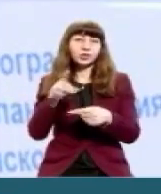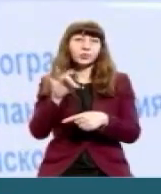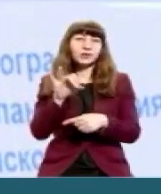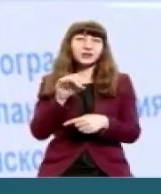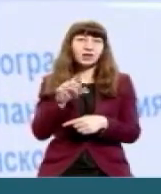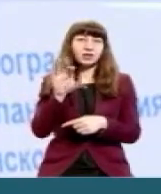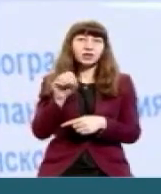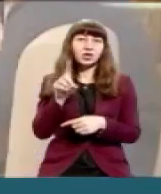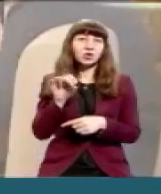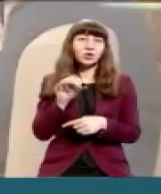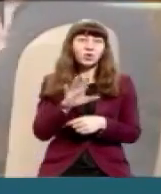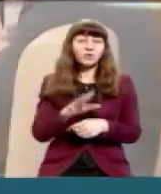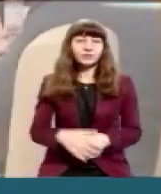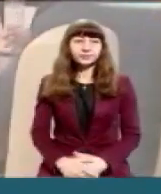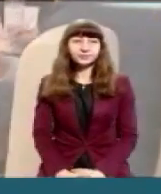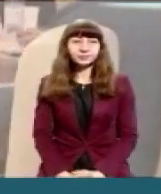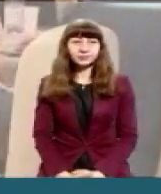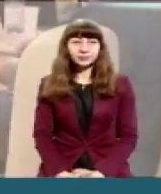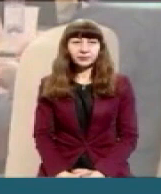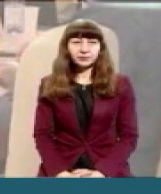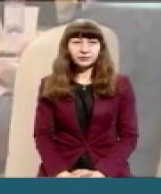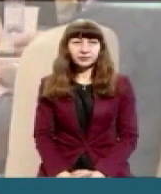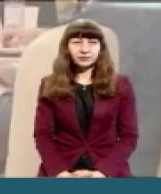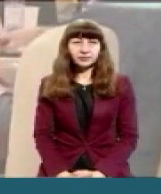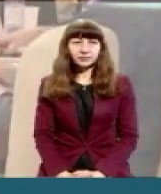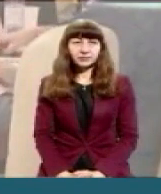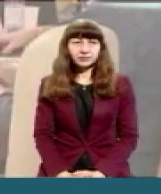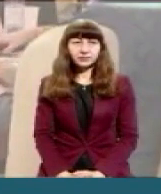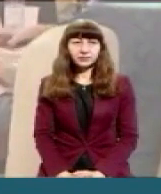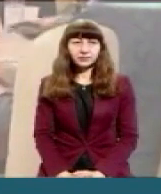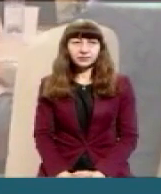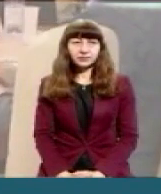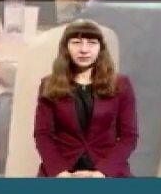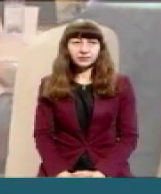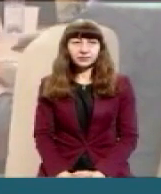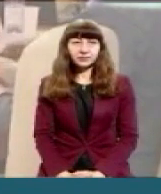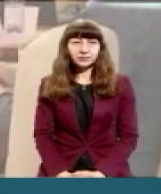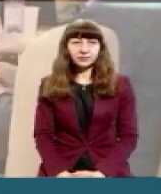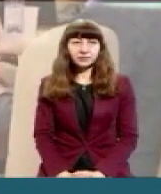Получить справку или подать заявку на оформление паспорта можно, не выходя из дома. Дмитрий Муштар, Руслан Жабаев, телеканал Костанай.